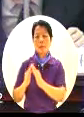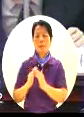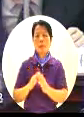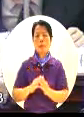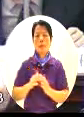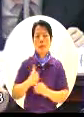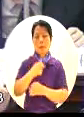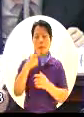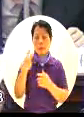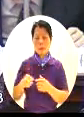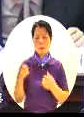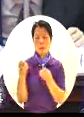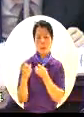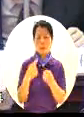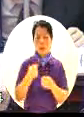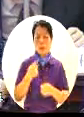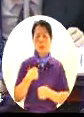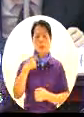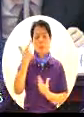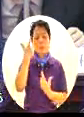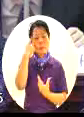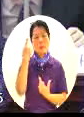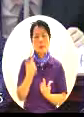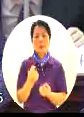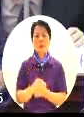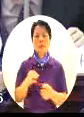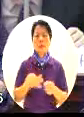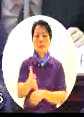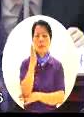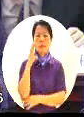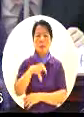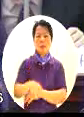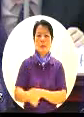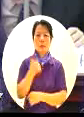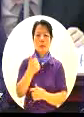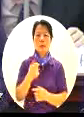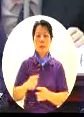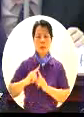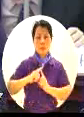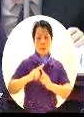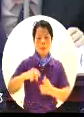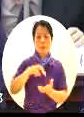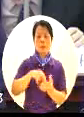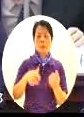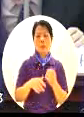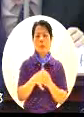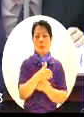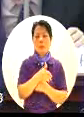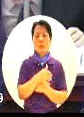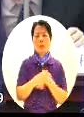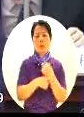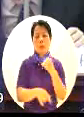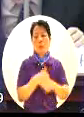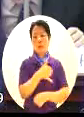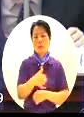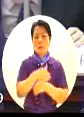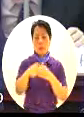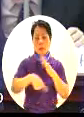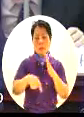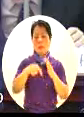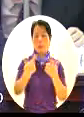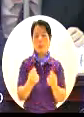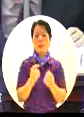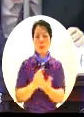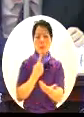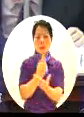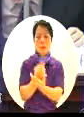论。我个人跟财政局长，我们都是亲自在立法院参加，表达高雄市